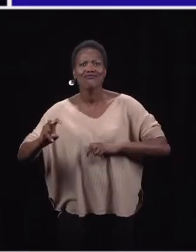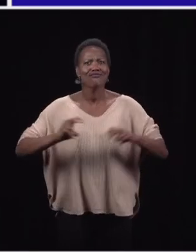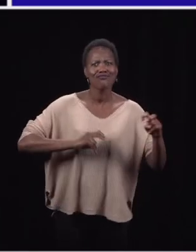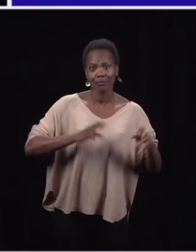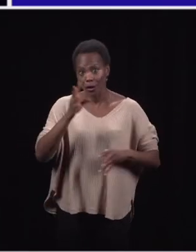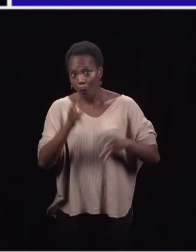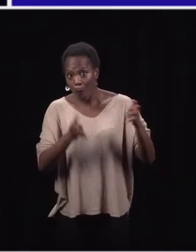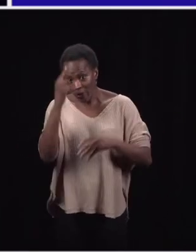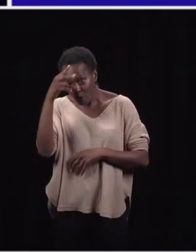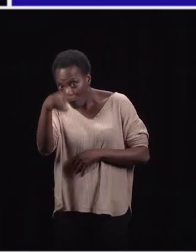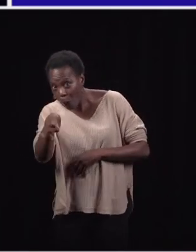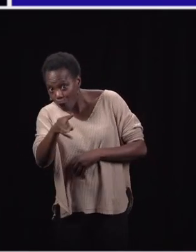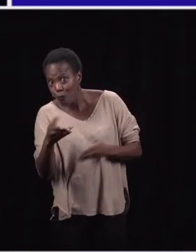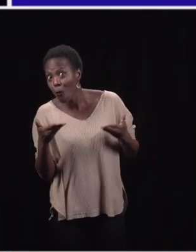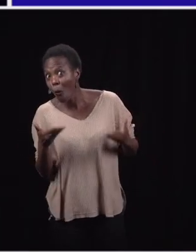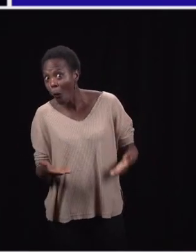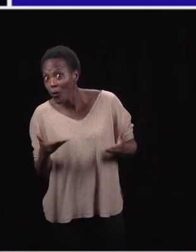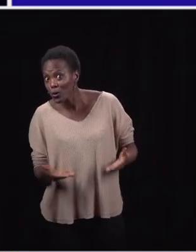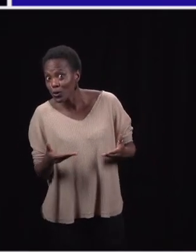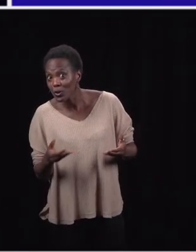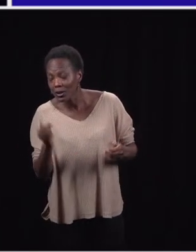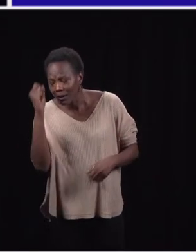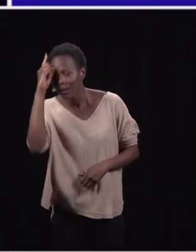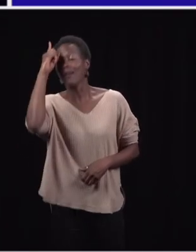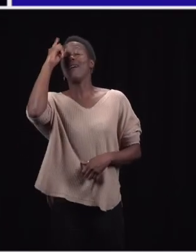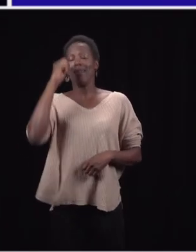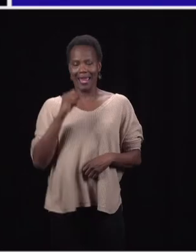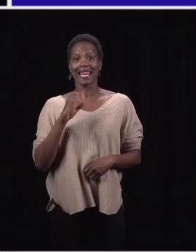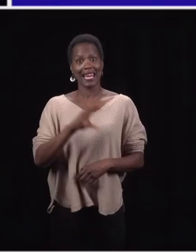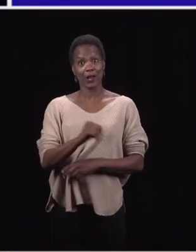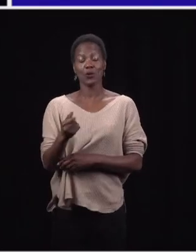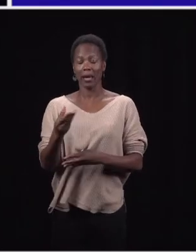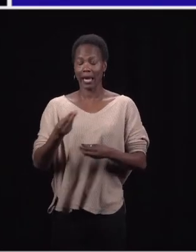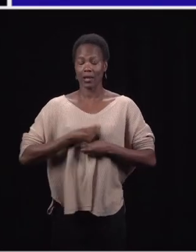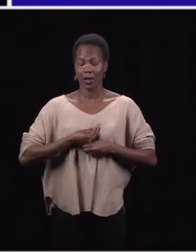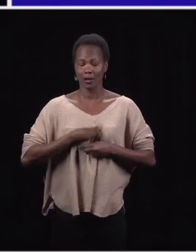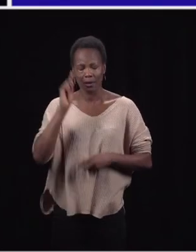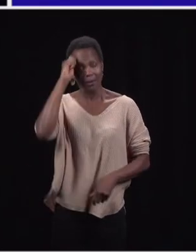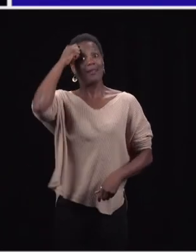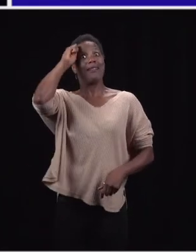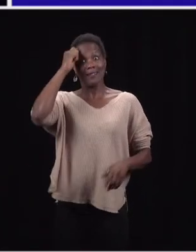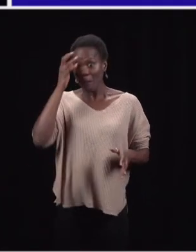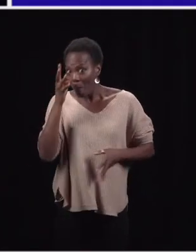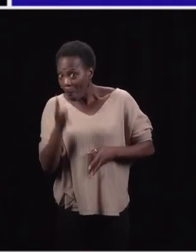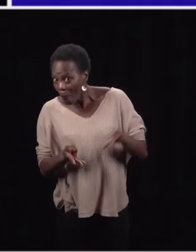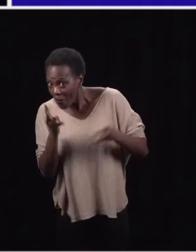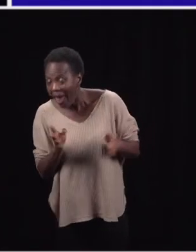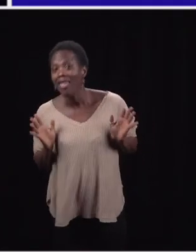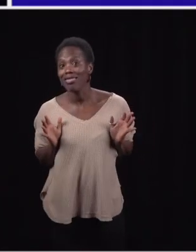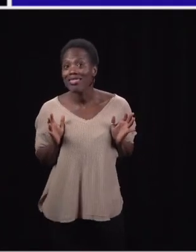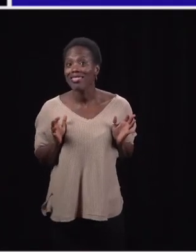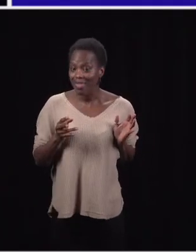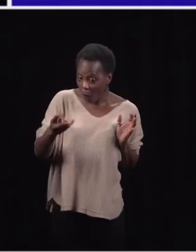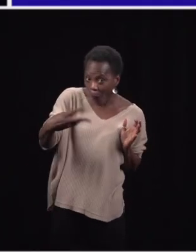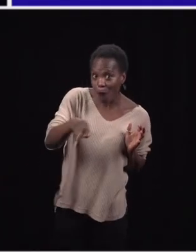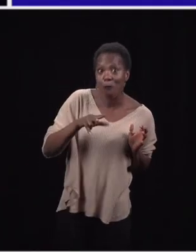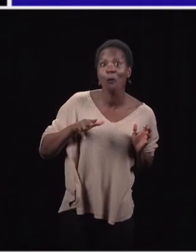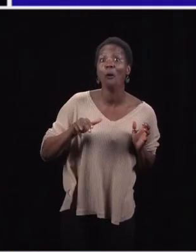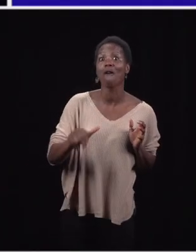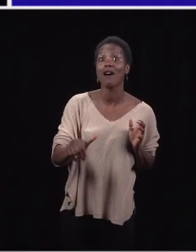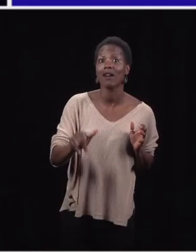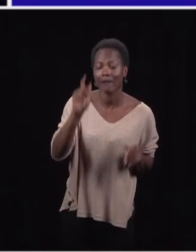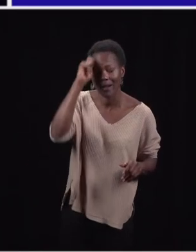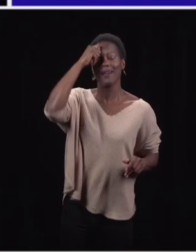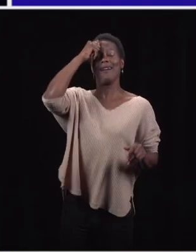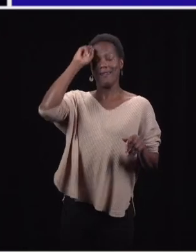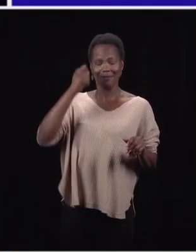vous que déclic numériques va sonner à la porte tout simplement vous allez peut-être avoir vous aussi ce fameux